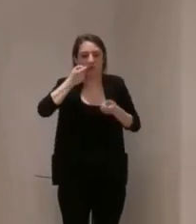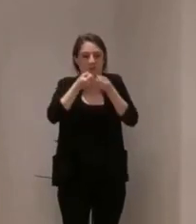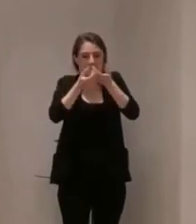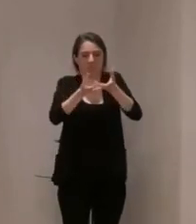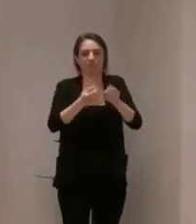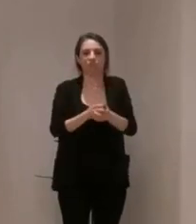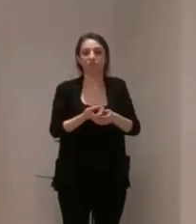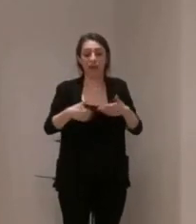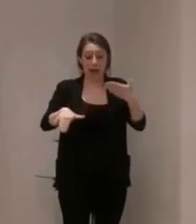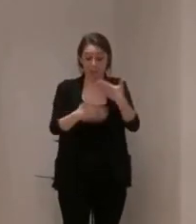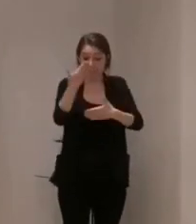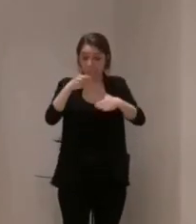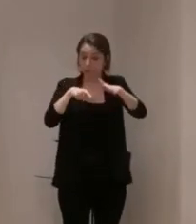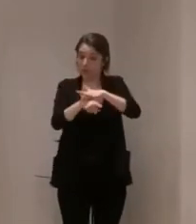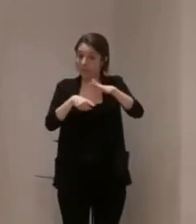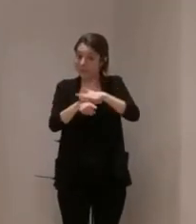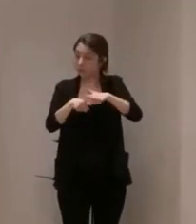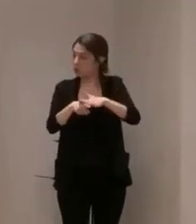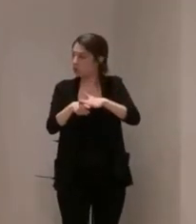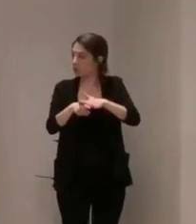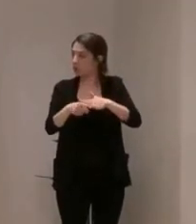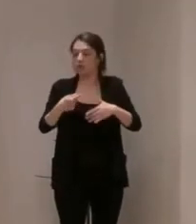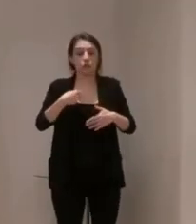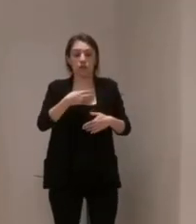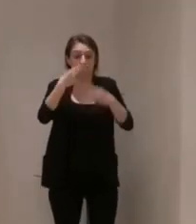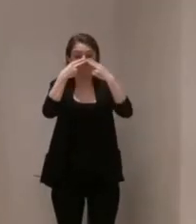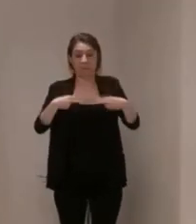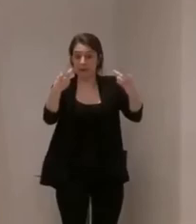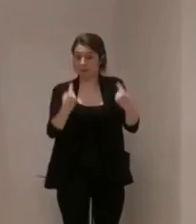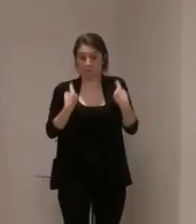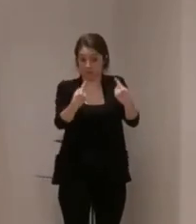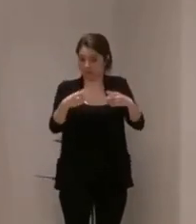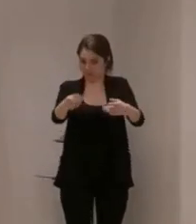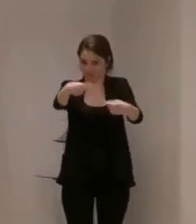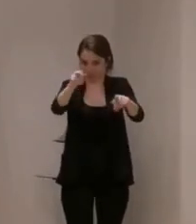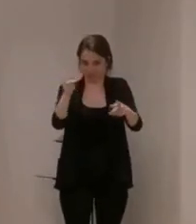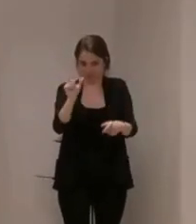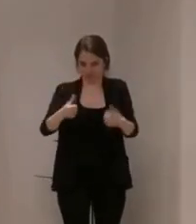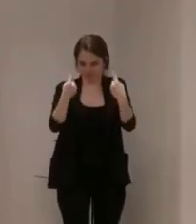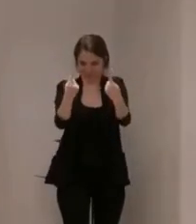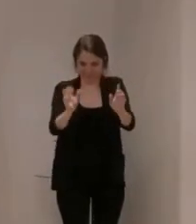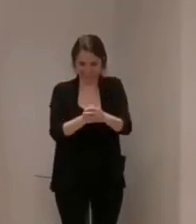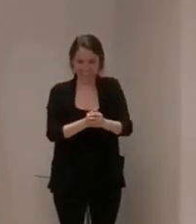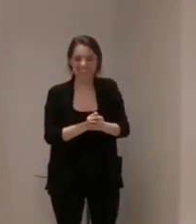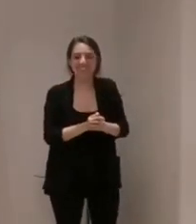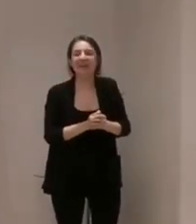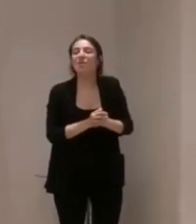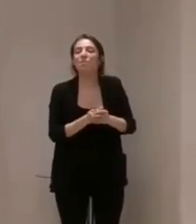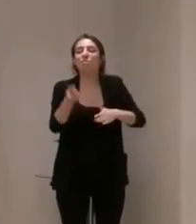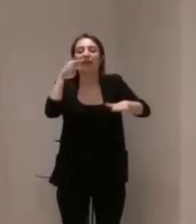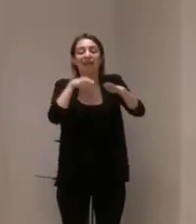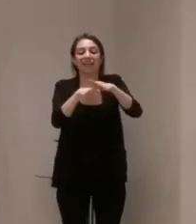gestionant i hem començat a fer, és la primera vegada que ho faig públic, no ho sé dir ningú. Doncs és que